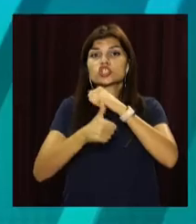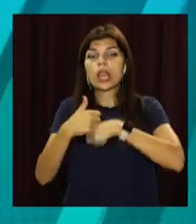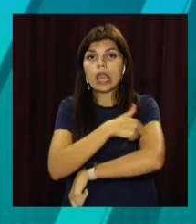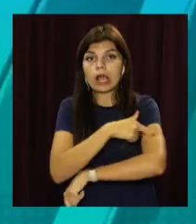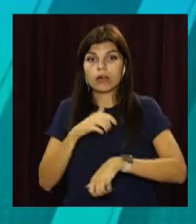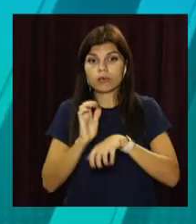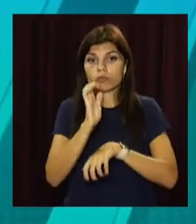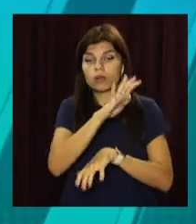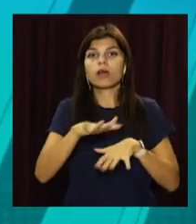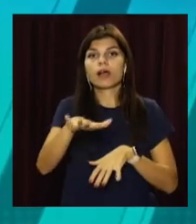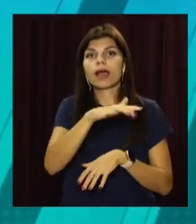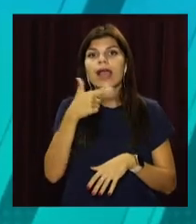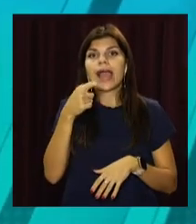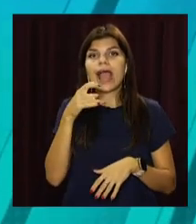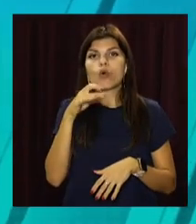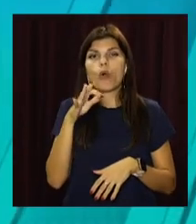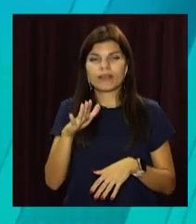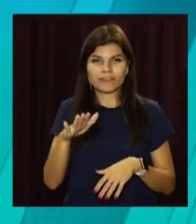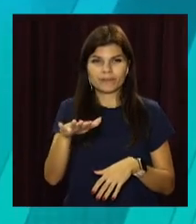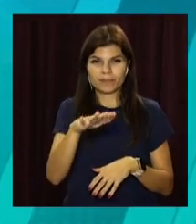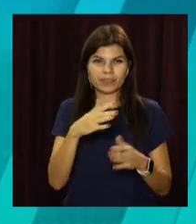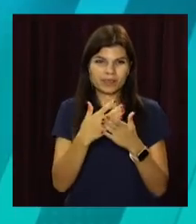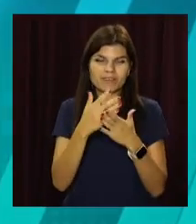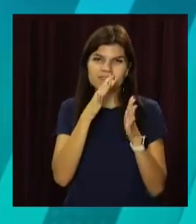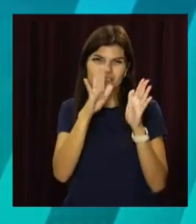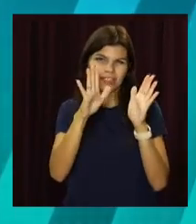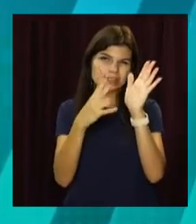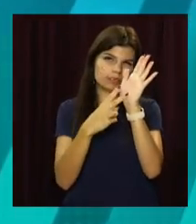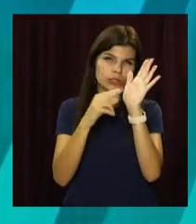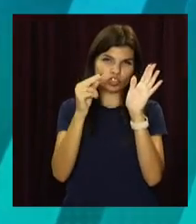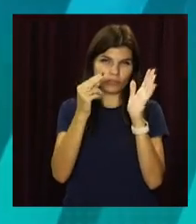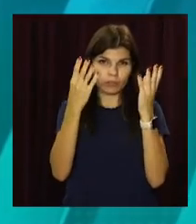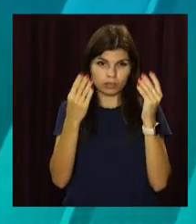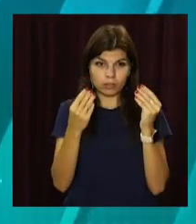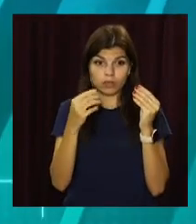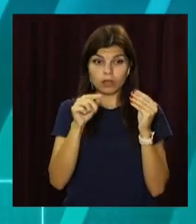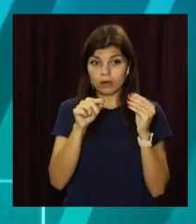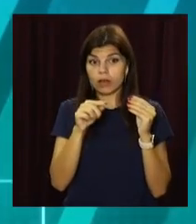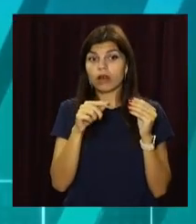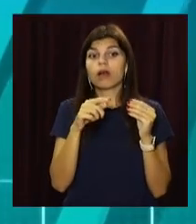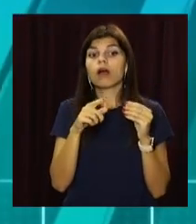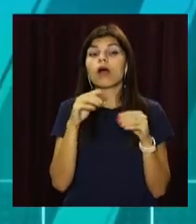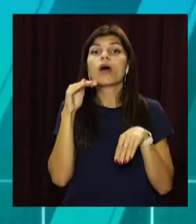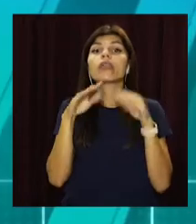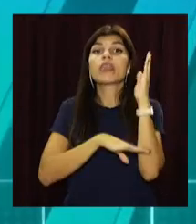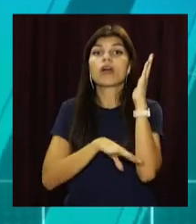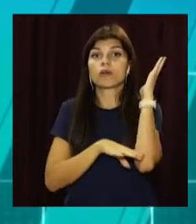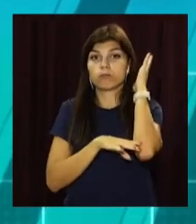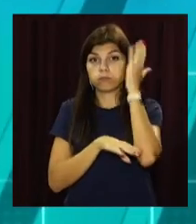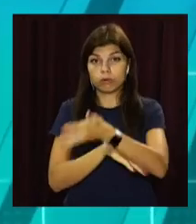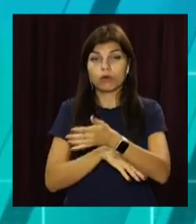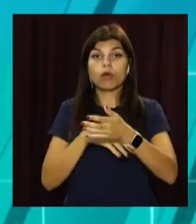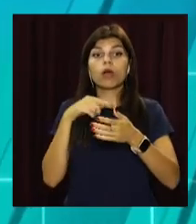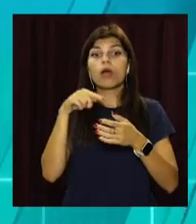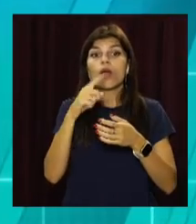Стався інцидент у сквері Героїв приблизно о пів на сьому вечора четверга. Як з'ясувалося, дерево, що впало, одне із